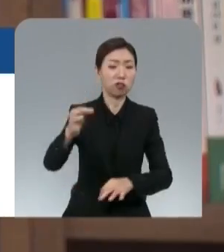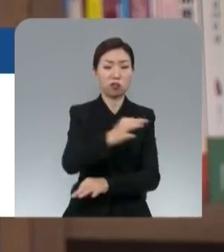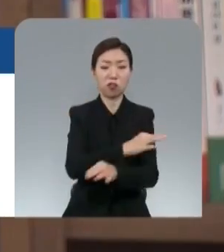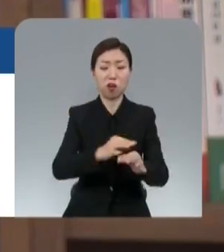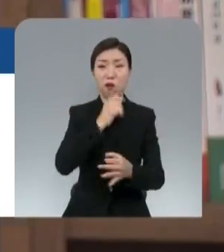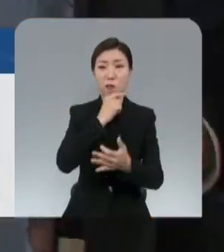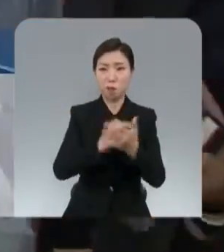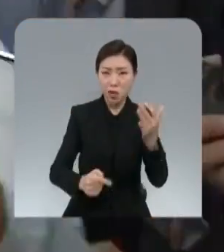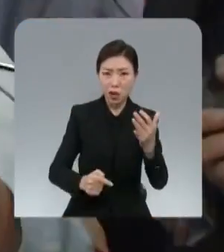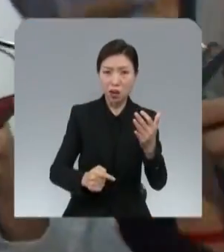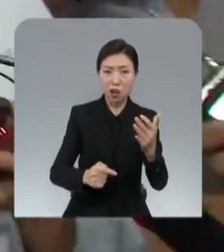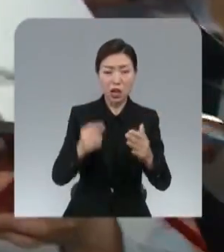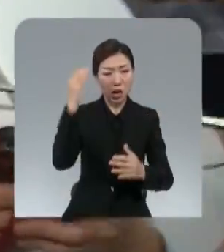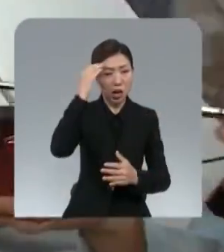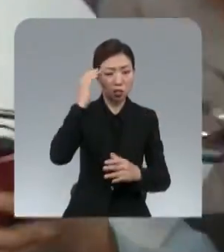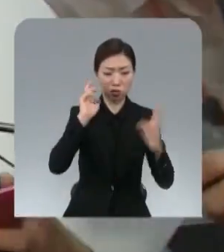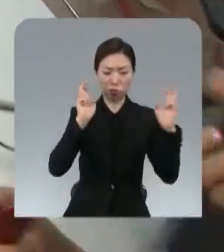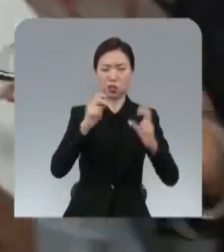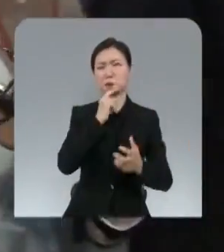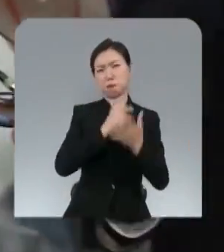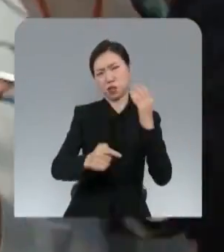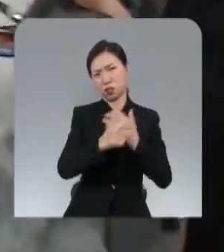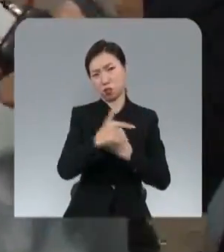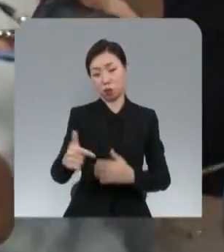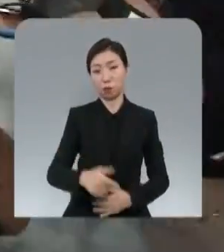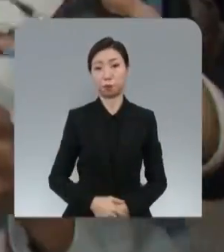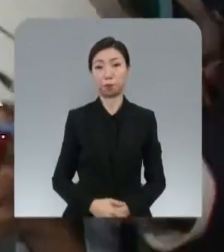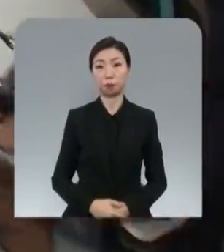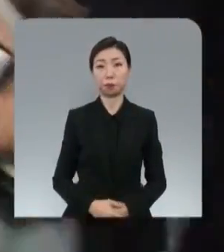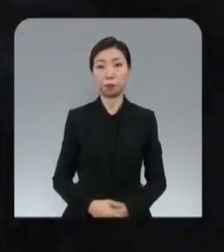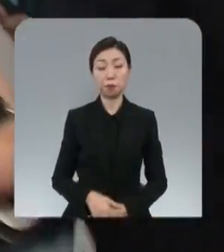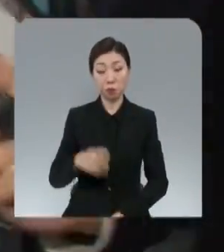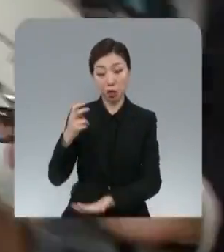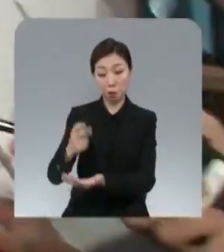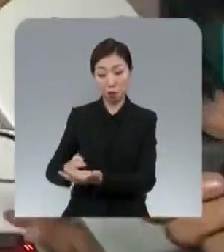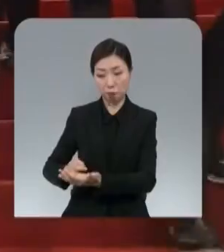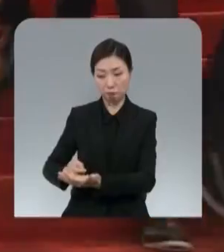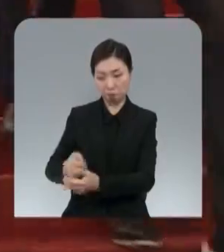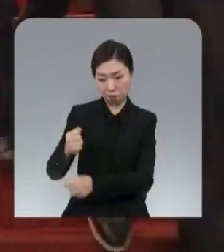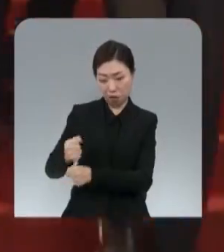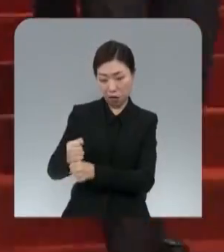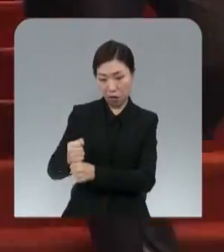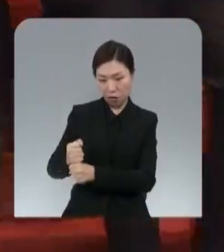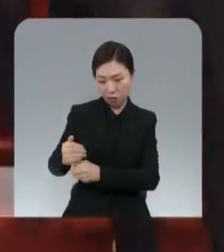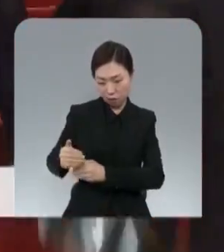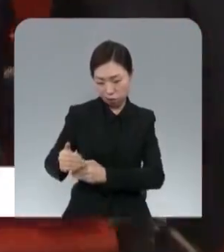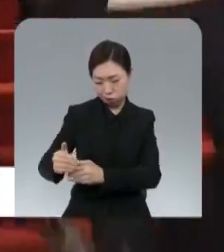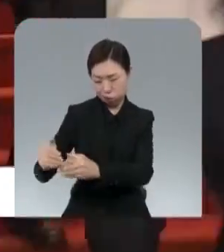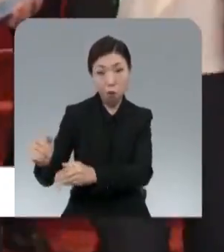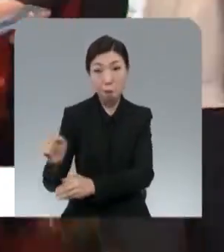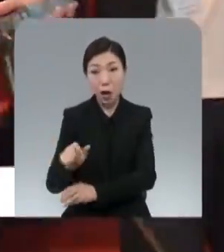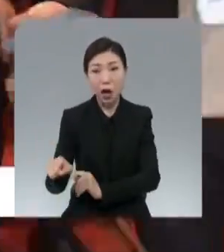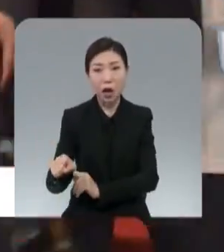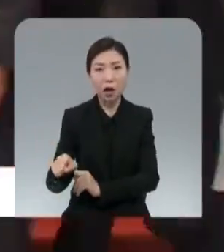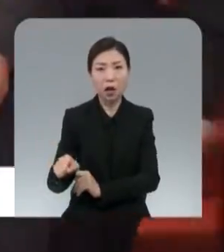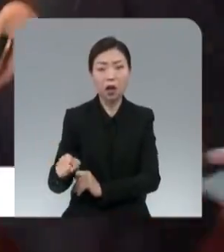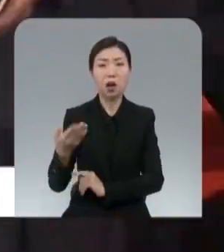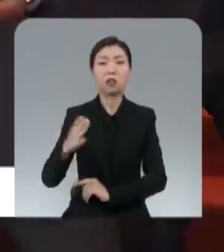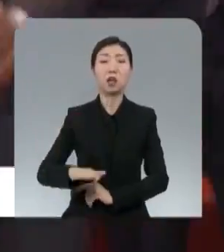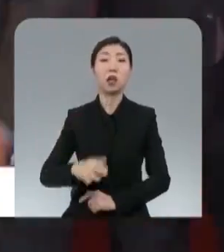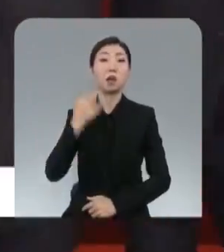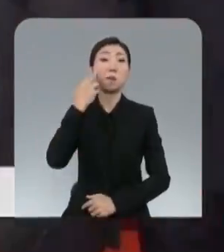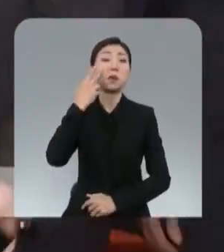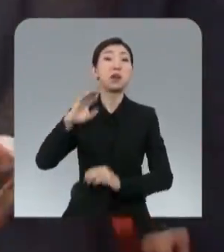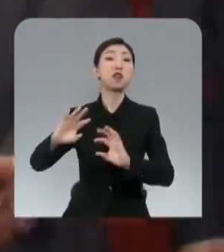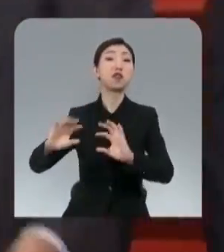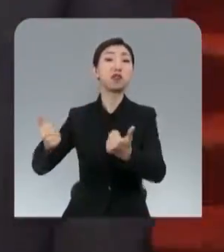이어지게 됐습니다. 법안 공개부터 통과까지 이례적으로 빨랐다지만 미국 로비 업체까지 고용하고도 결과적으로